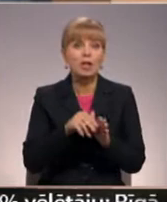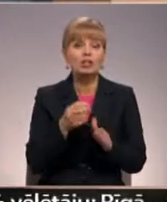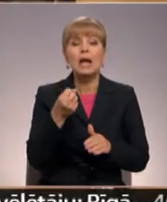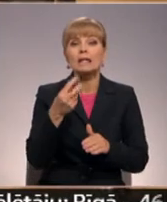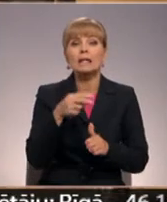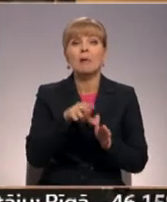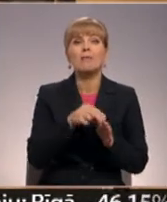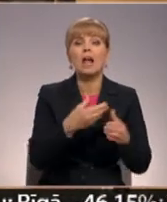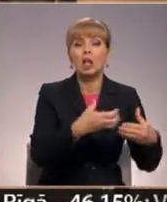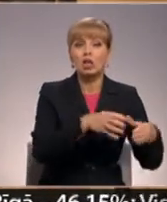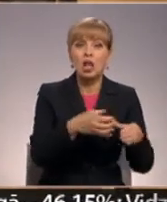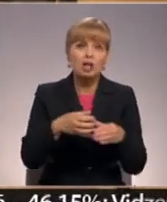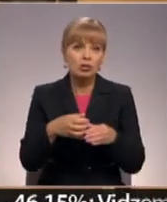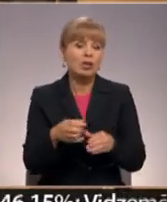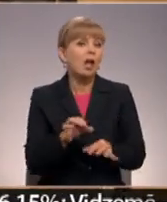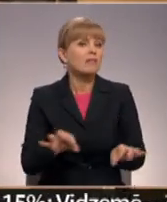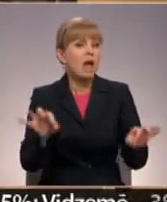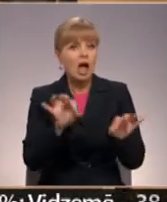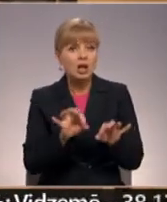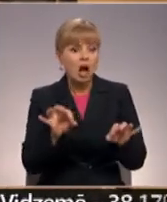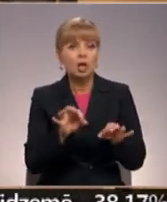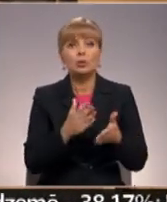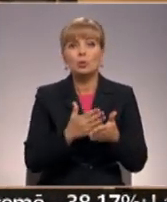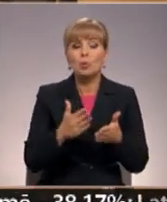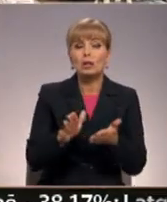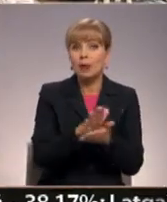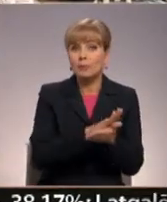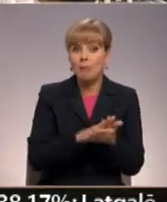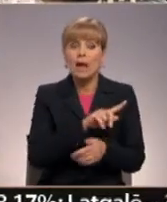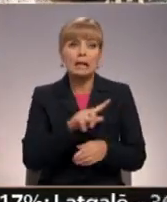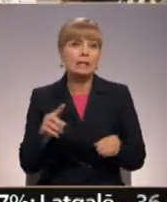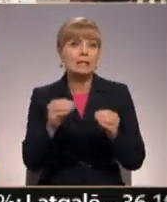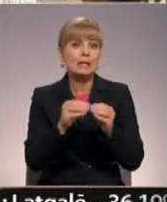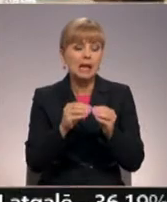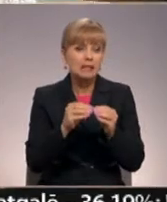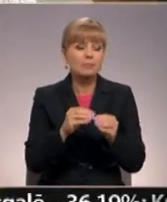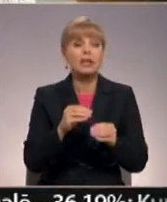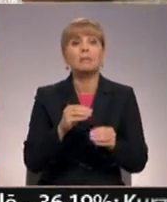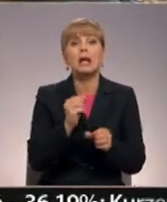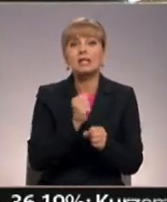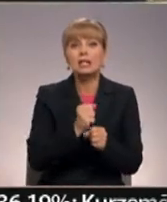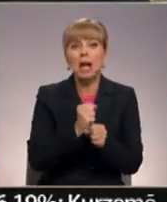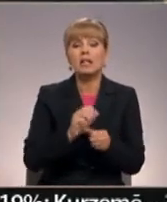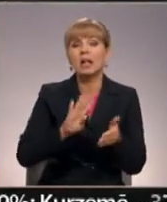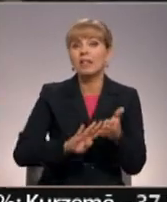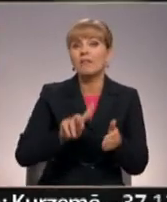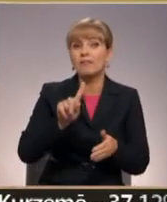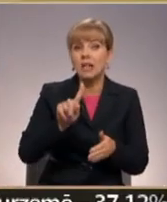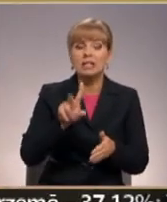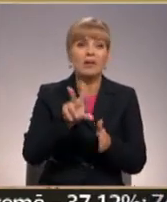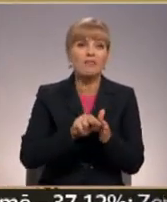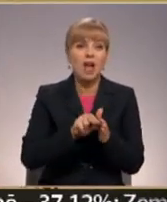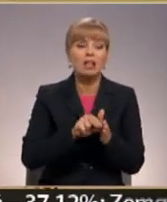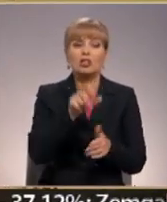vēlēšanu iecirkņos nekādu ārkārtas incidentu nav bijis. Un līdz pat 10:00 vakarā strādās 91 vēlēšanu komisijas loceklis